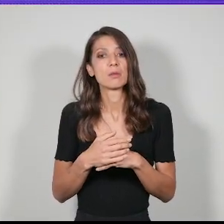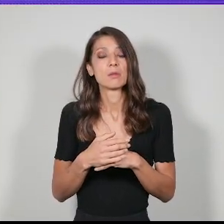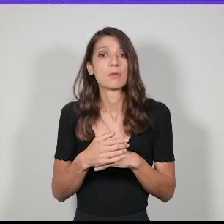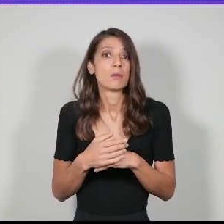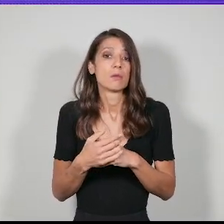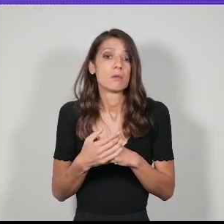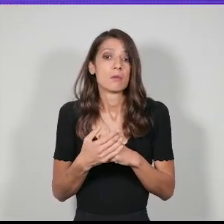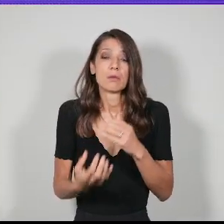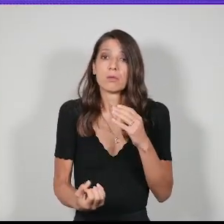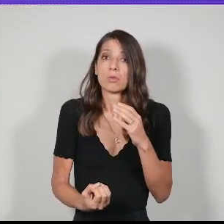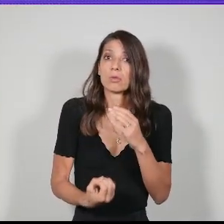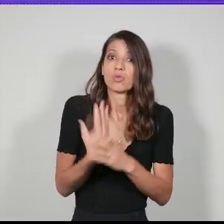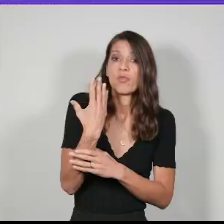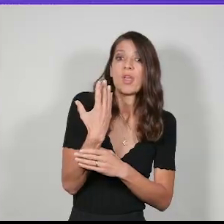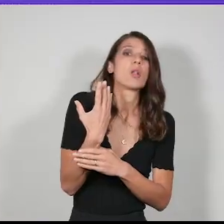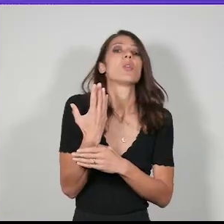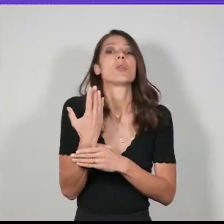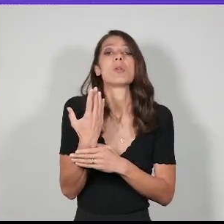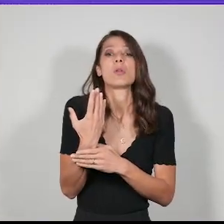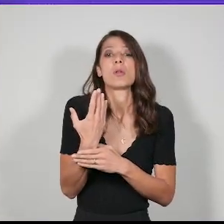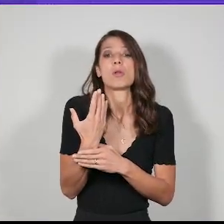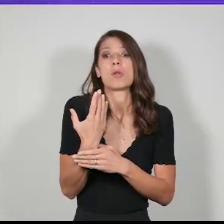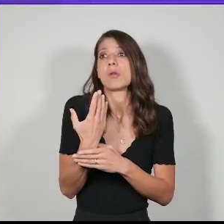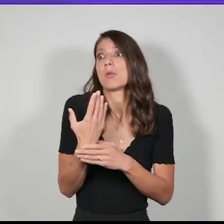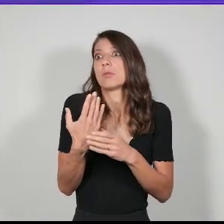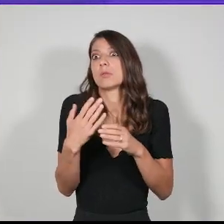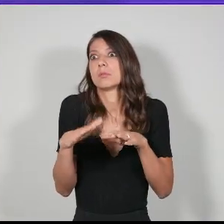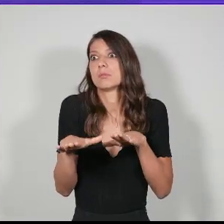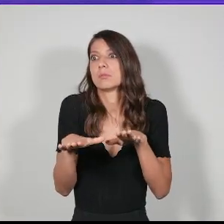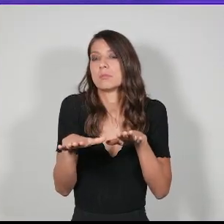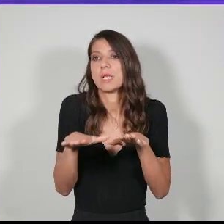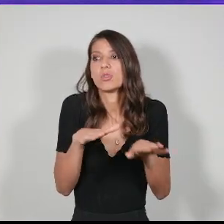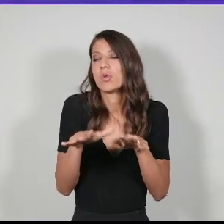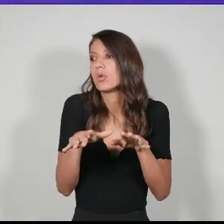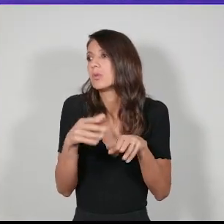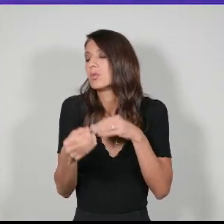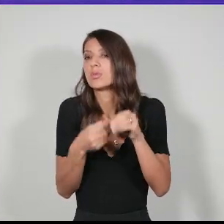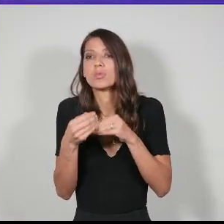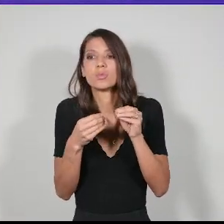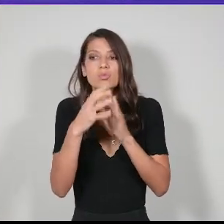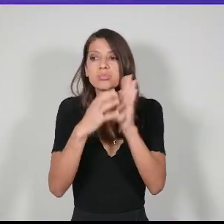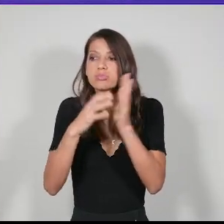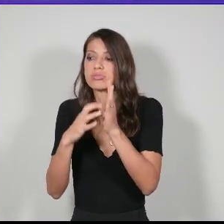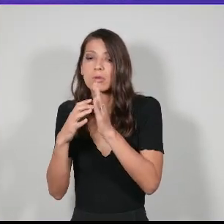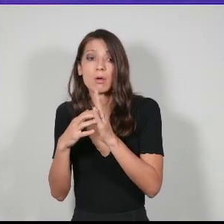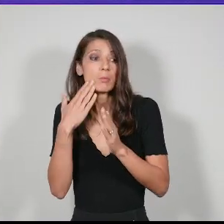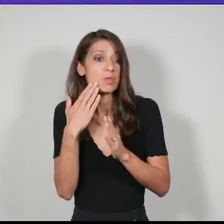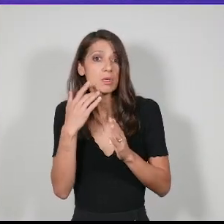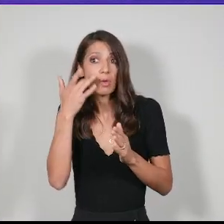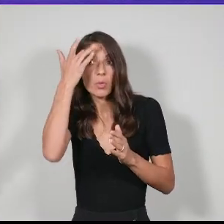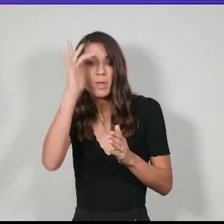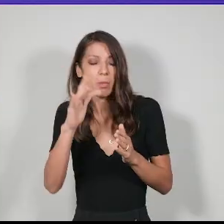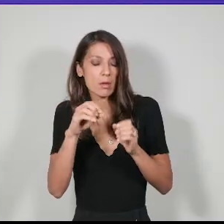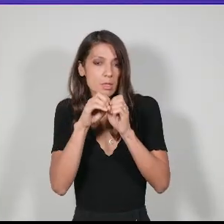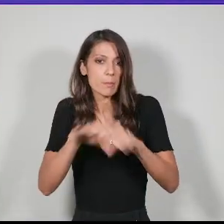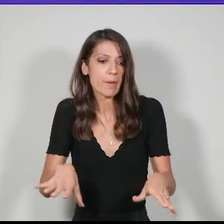systèmes dans lesquels aujourd'hui la personne lambda est perdue. Donc ça déjà, il peut permettre ce point-là. Ensuite,